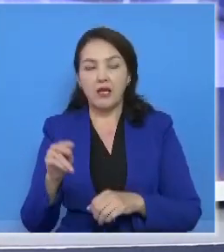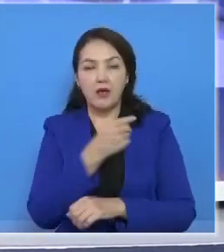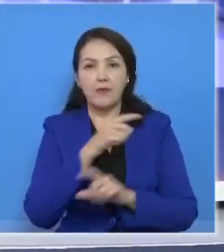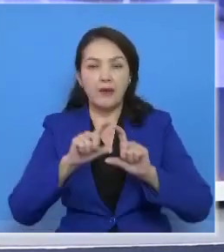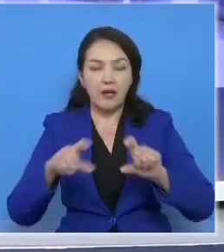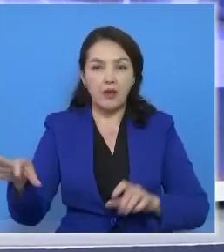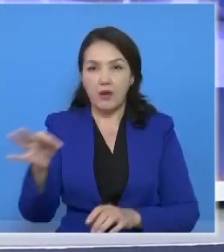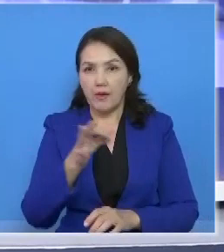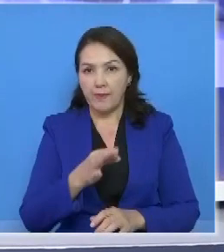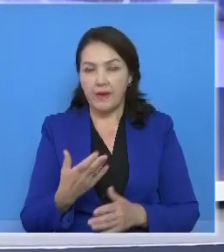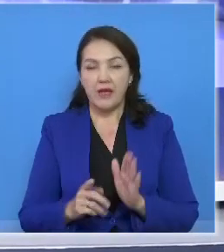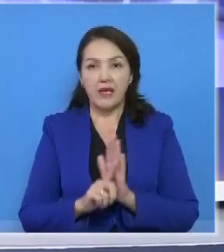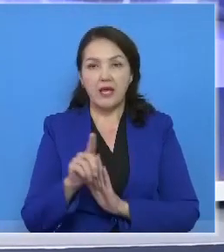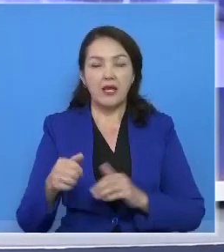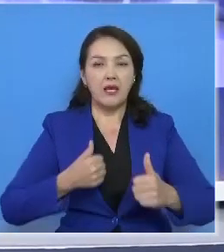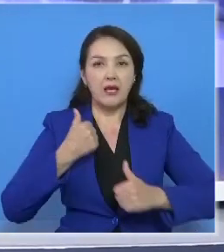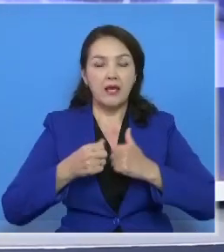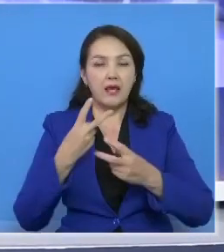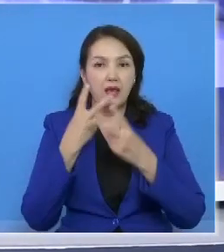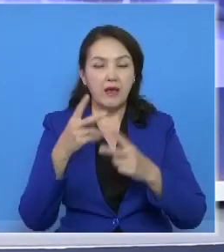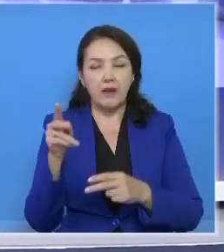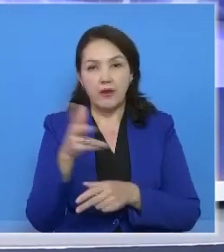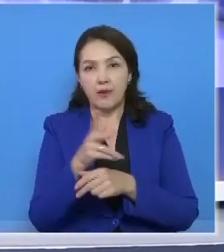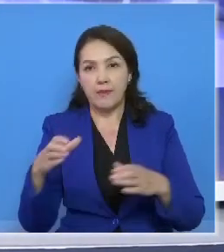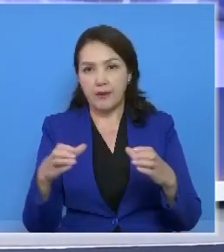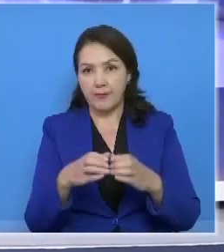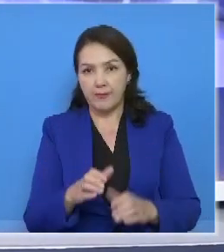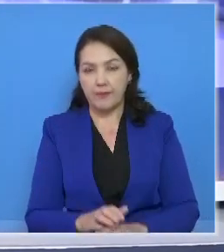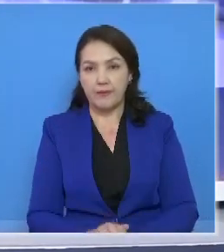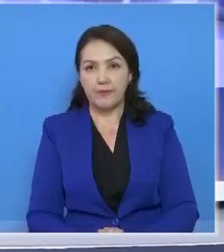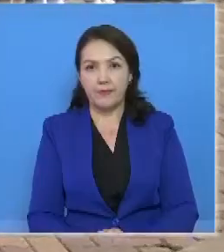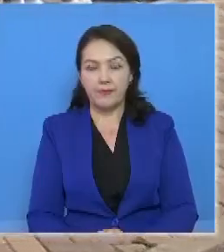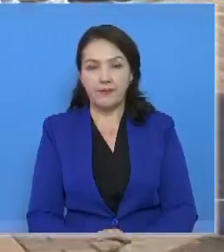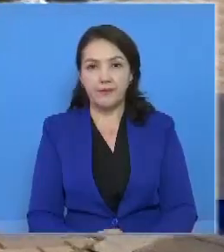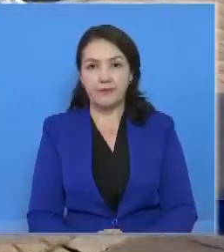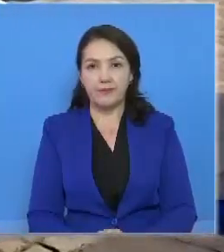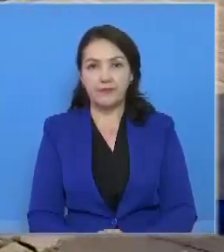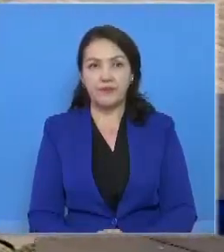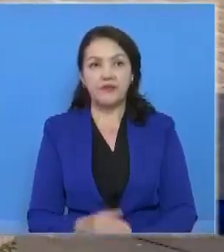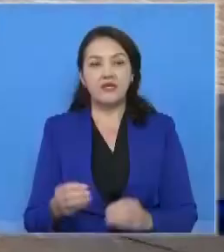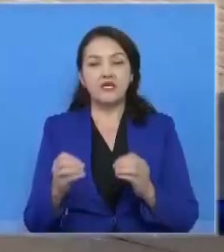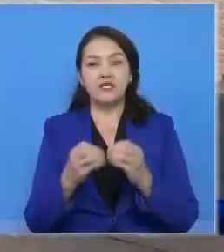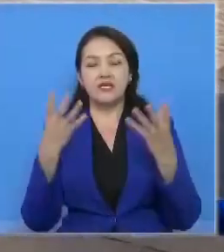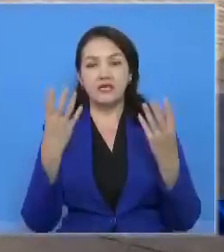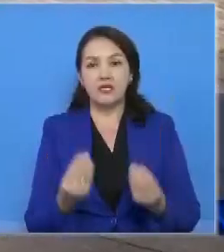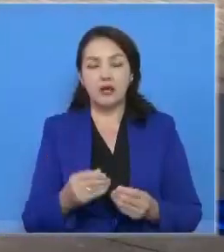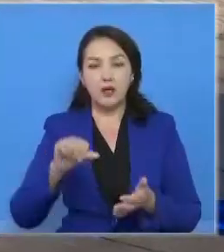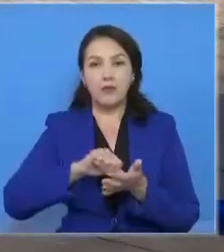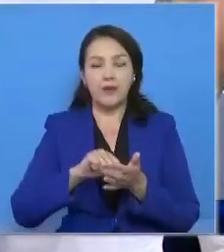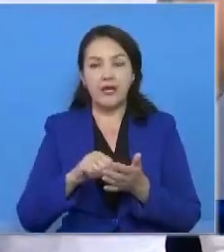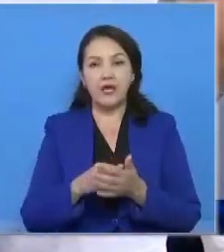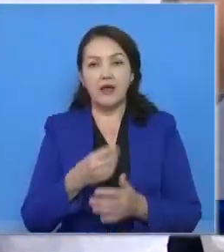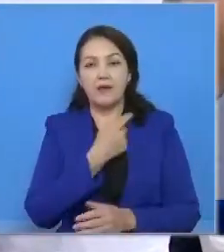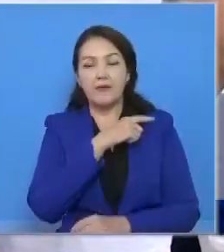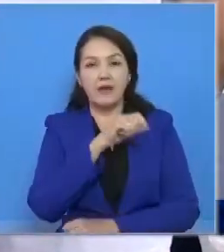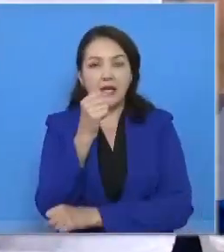учреждений области за началом соревнований наблюдала наша Съемочная группа в течение 10 дней участники спартакиады